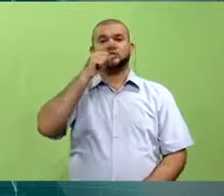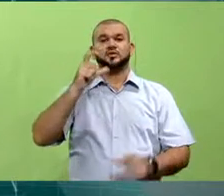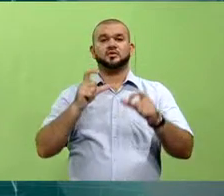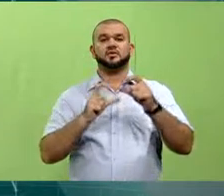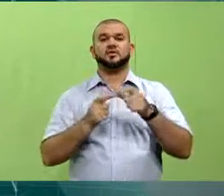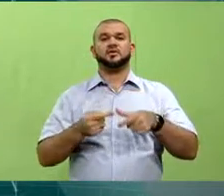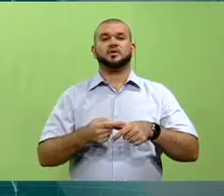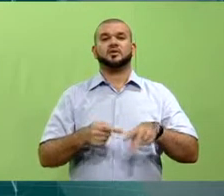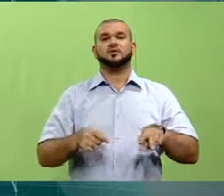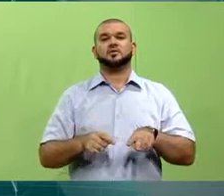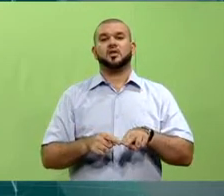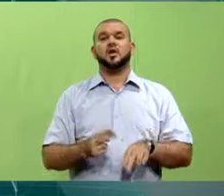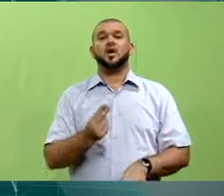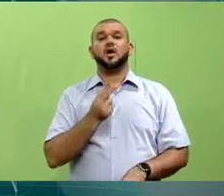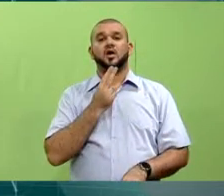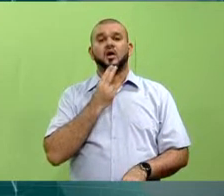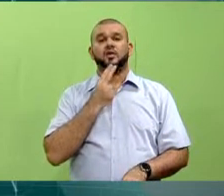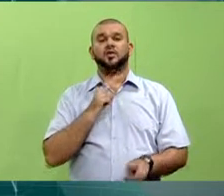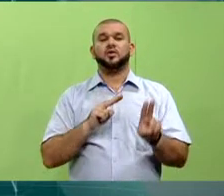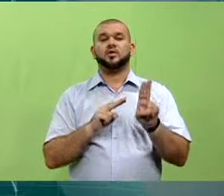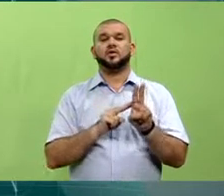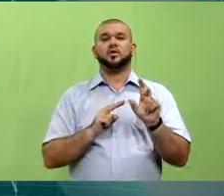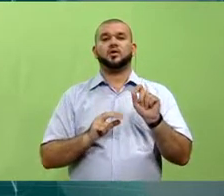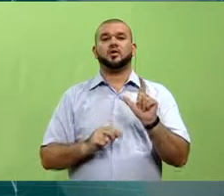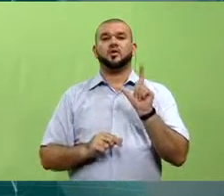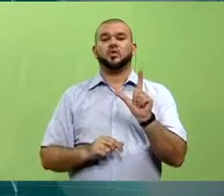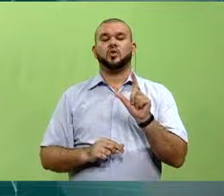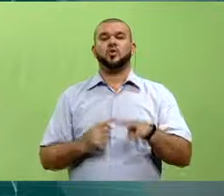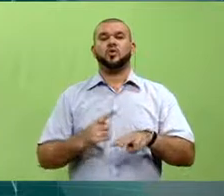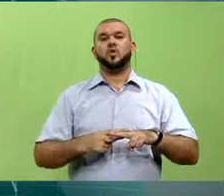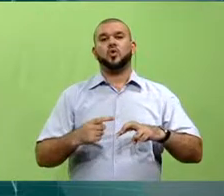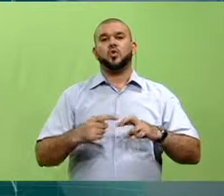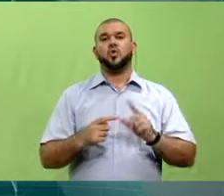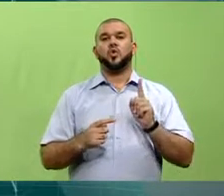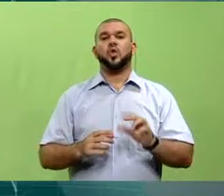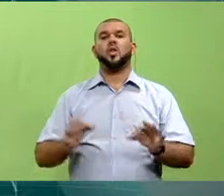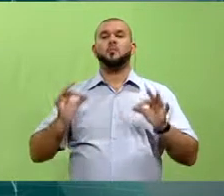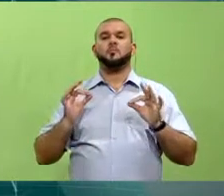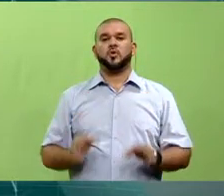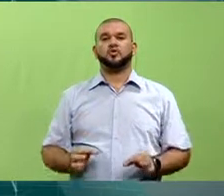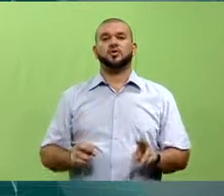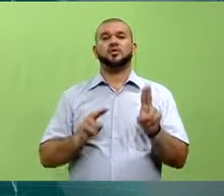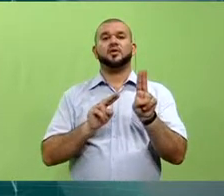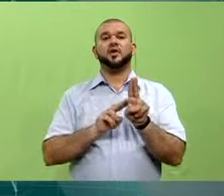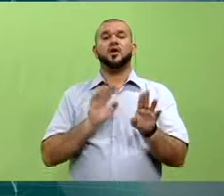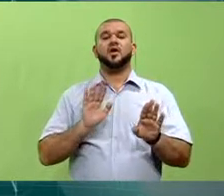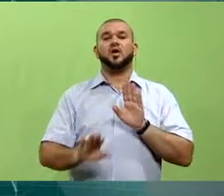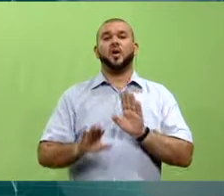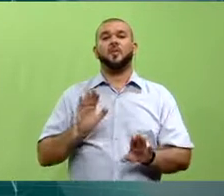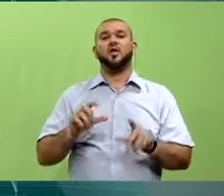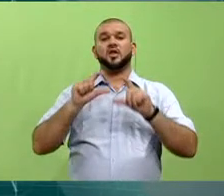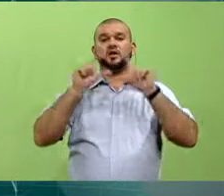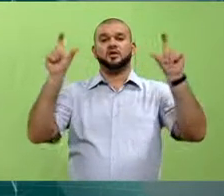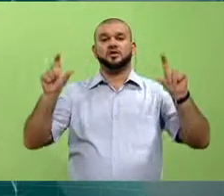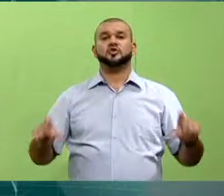Türksen Kadın Kolları başlattığı kampanya çerçevesinde topladığı yardımları Kocadal